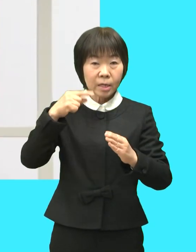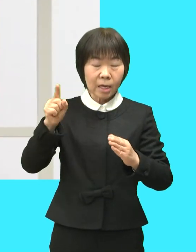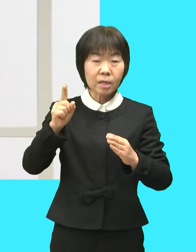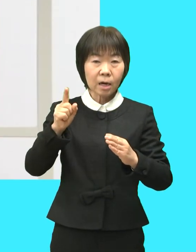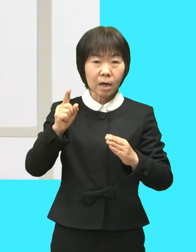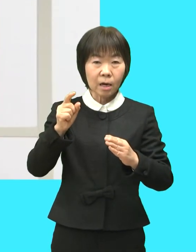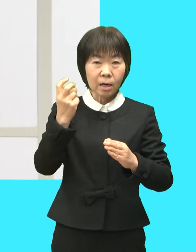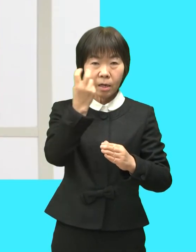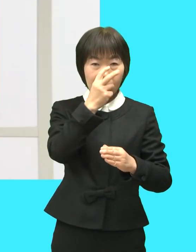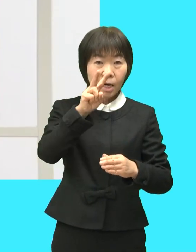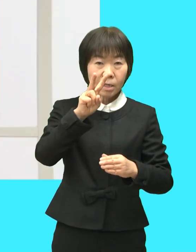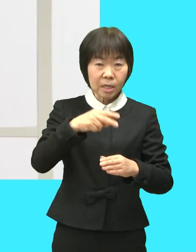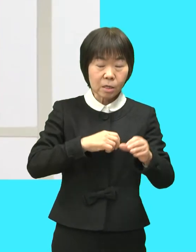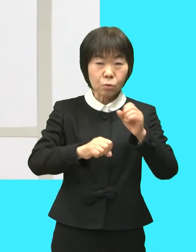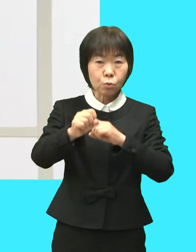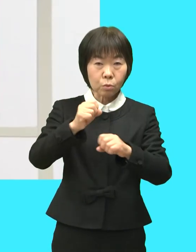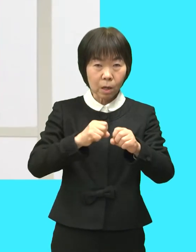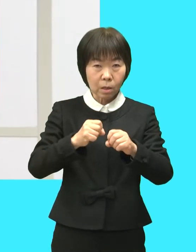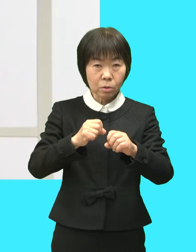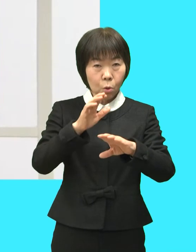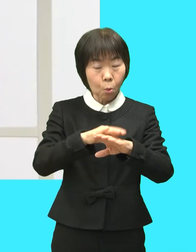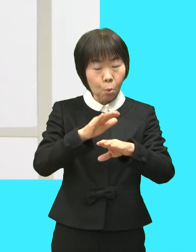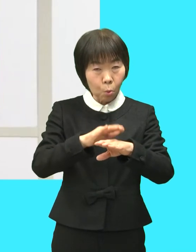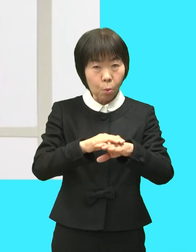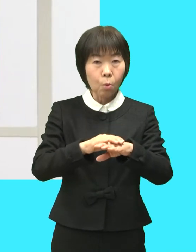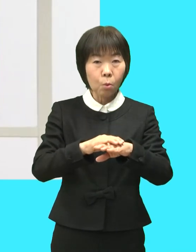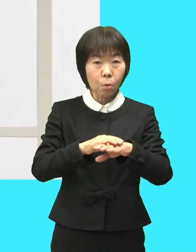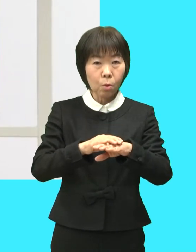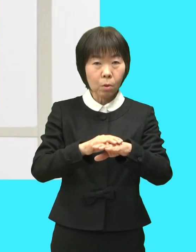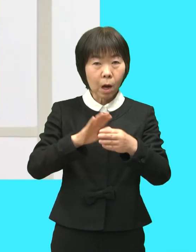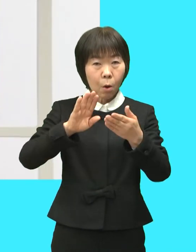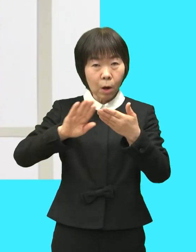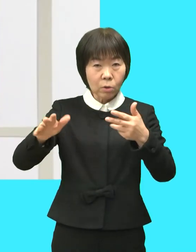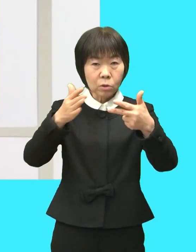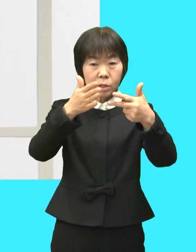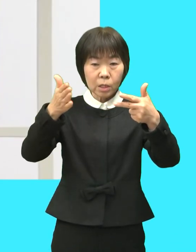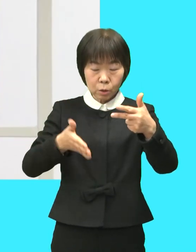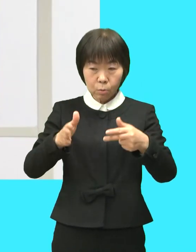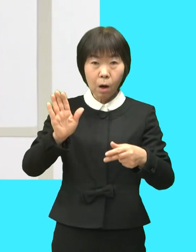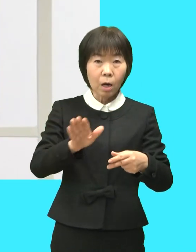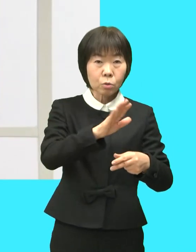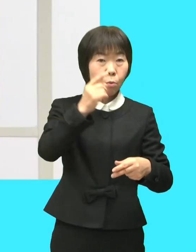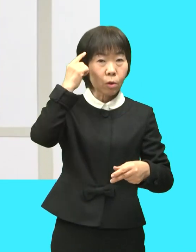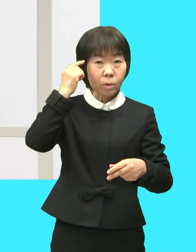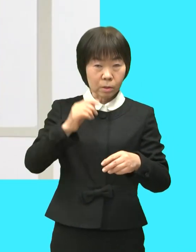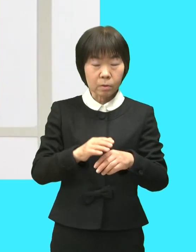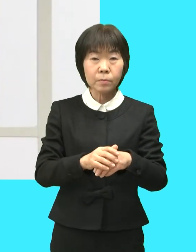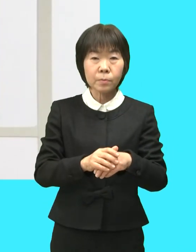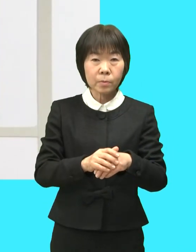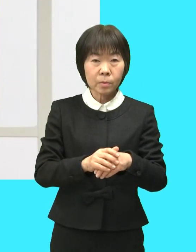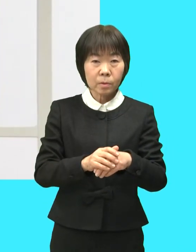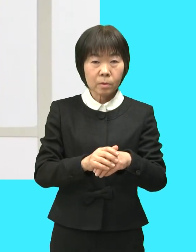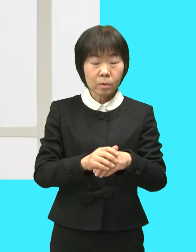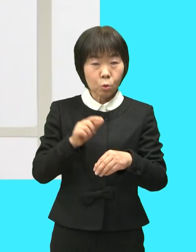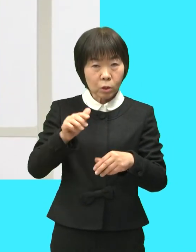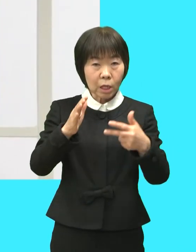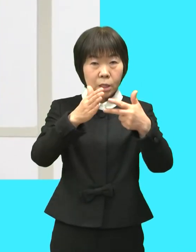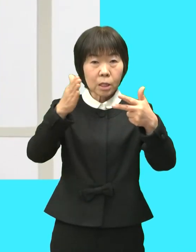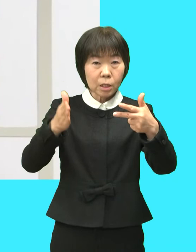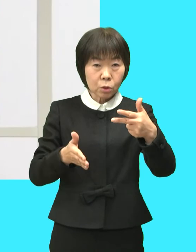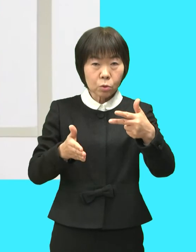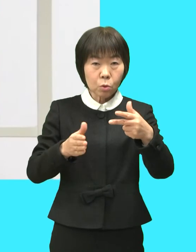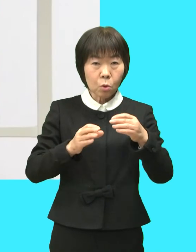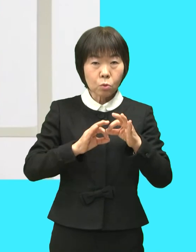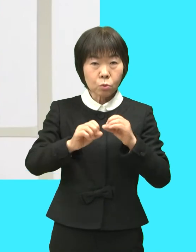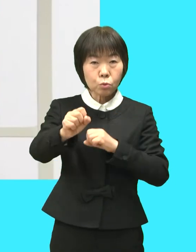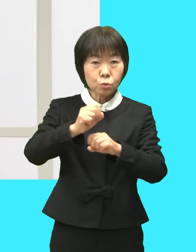が管理運営していくという形のスタイルが他にもいろいろ施設としてあると思うんですけれども、そうした施設の運営につい